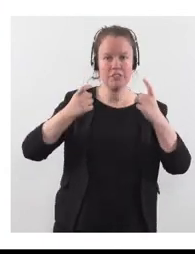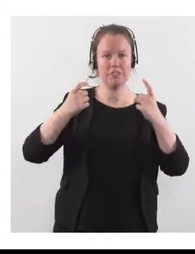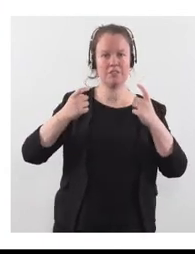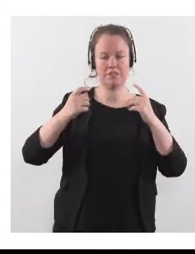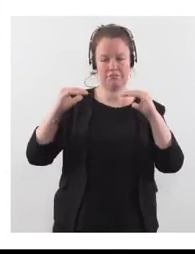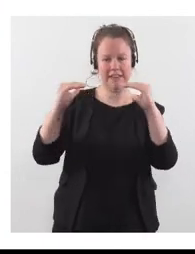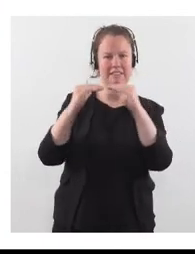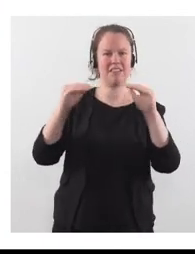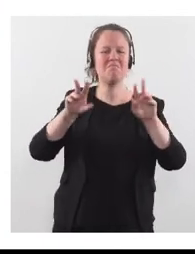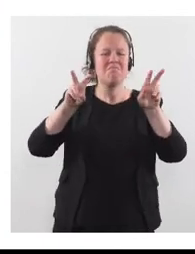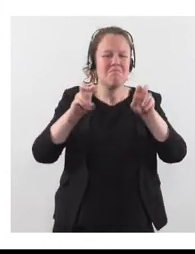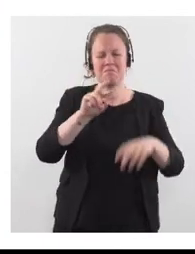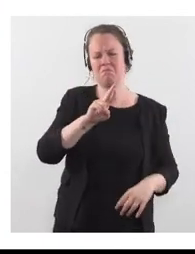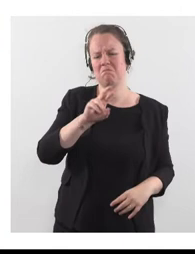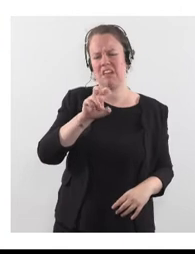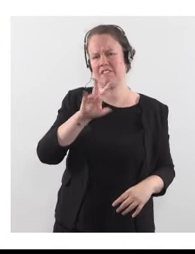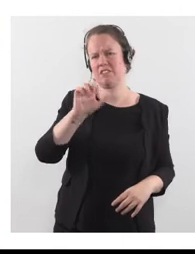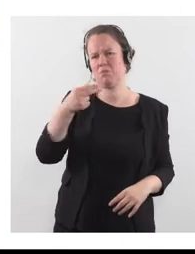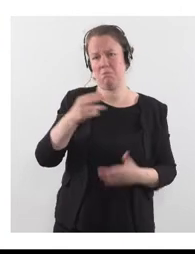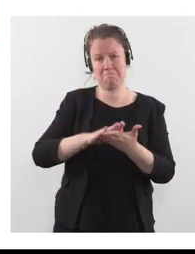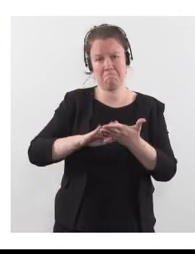Donc ce processus,